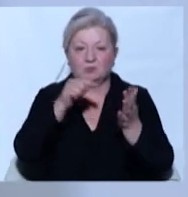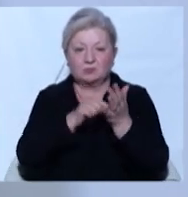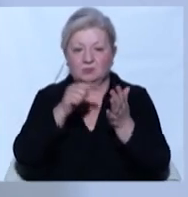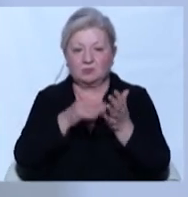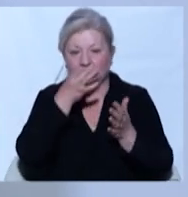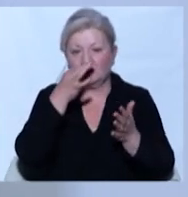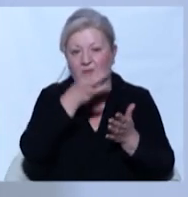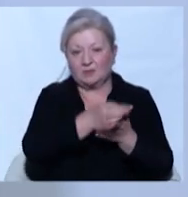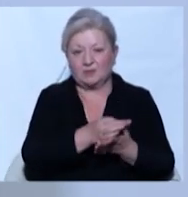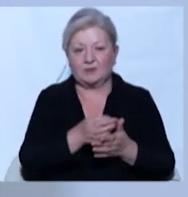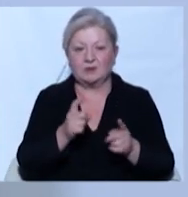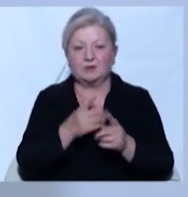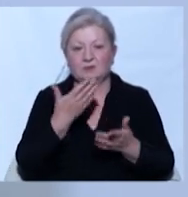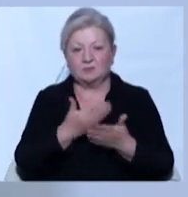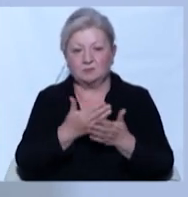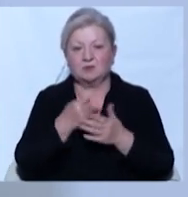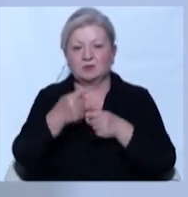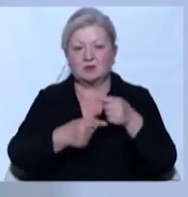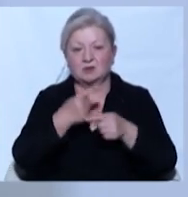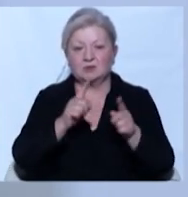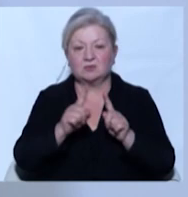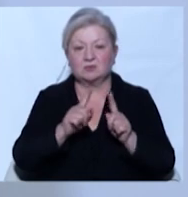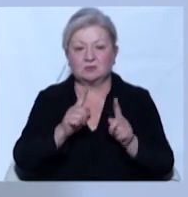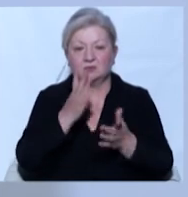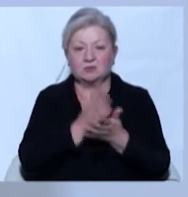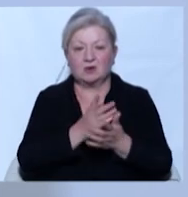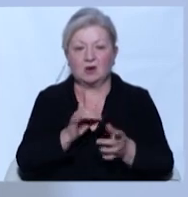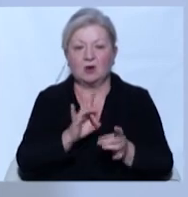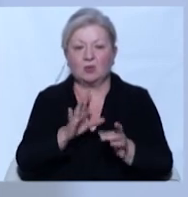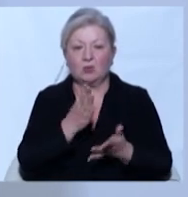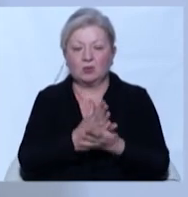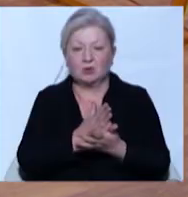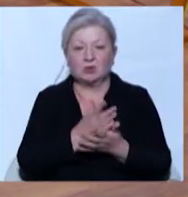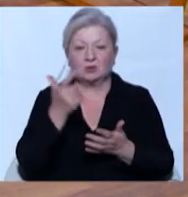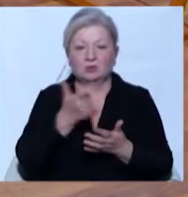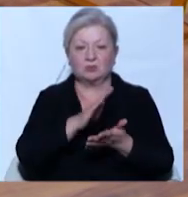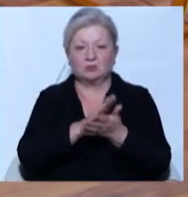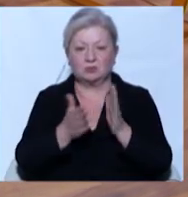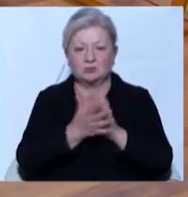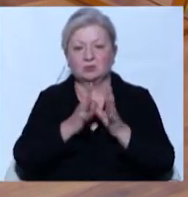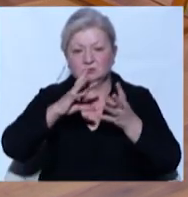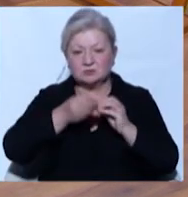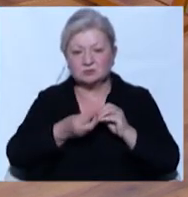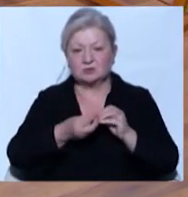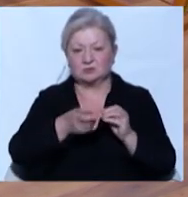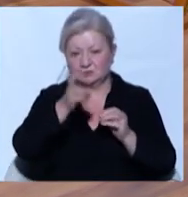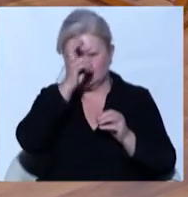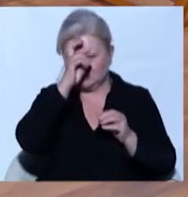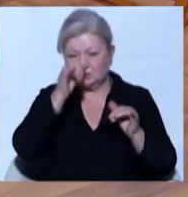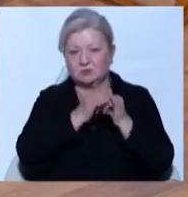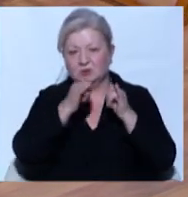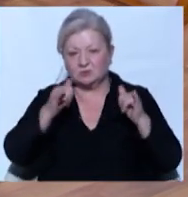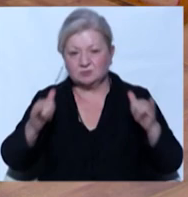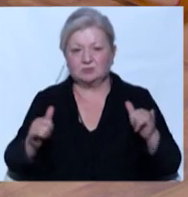პასუხს, როგორიც ტრადიციულად გახლავთ, რა როლი აქვს გეოგრაფიულ მდებარეობას საერთოდ ქვეყნების, რეგიონების